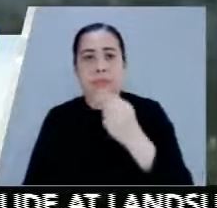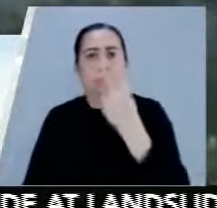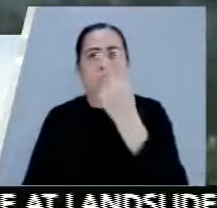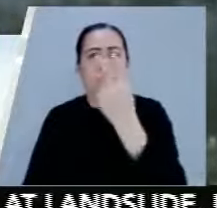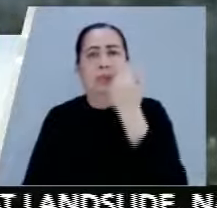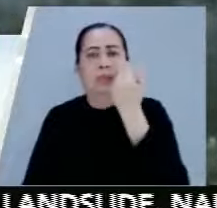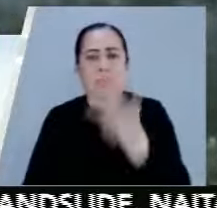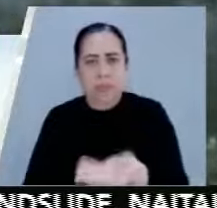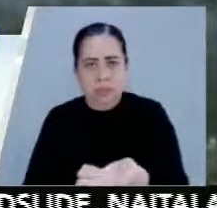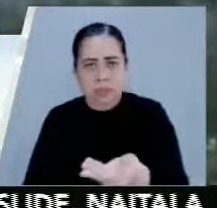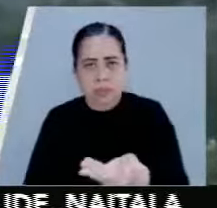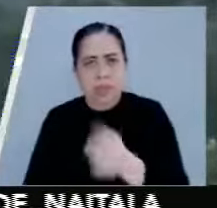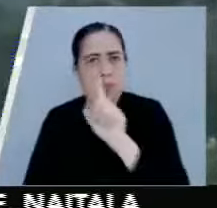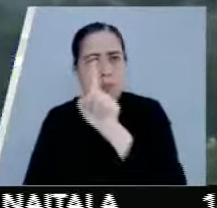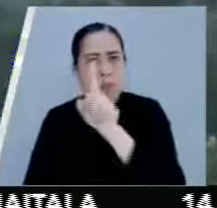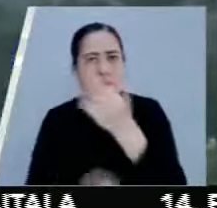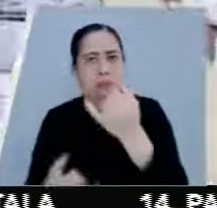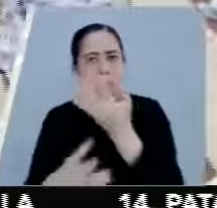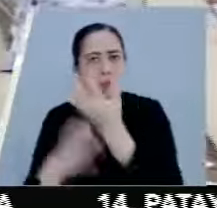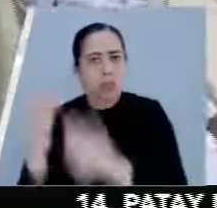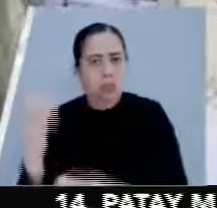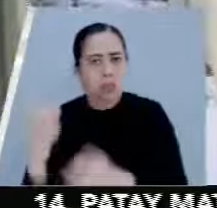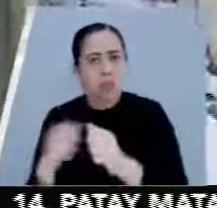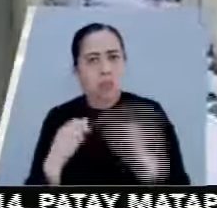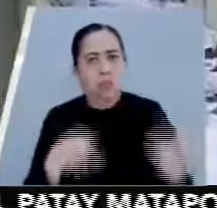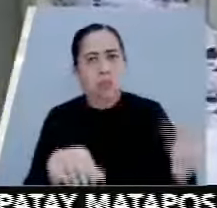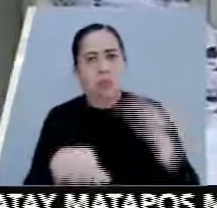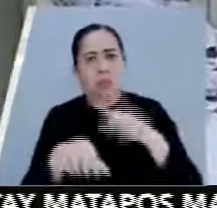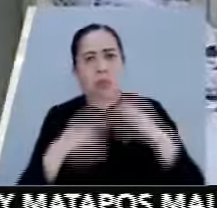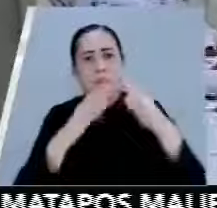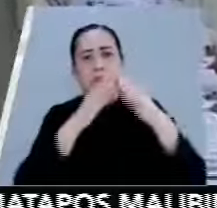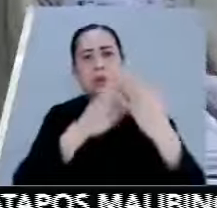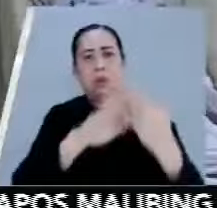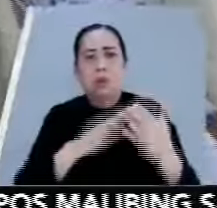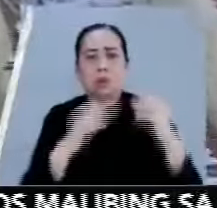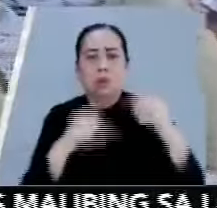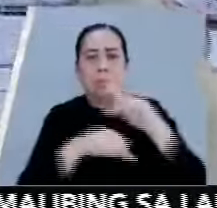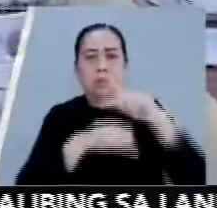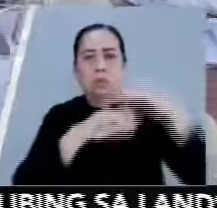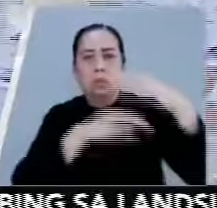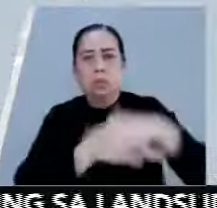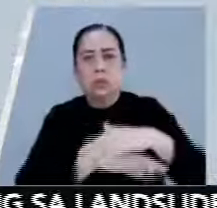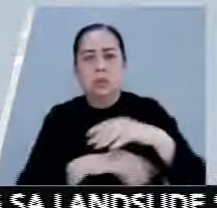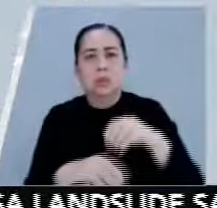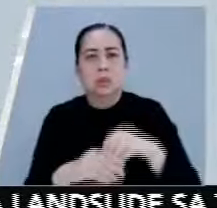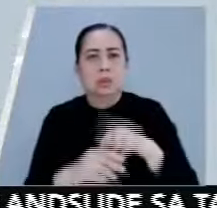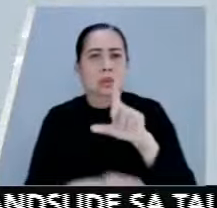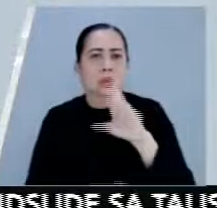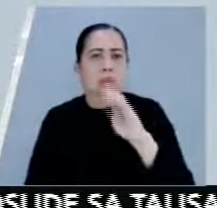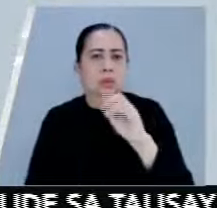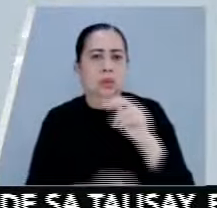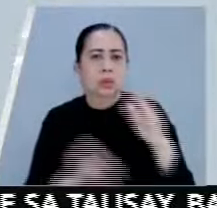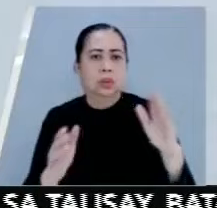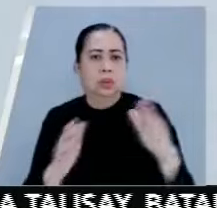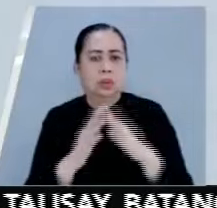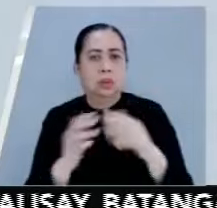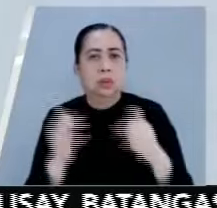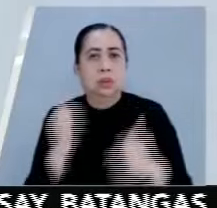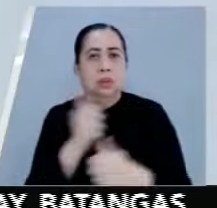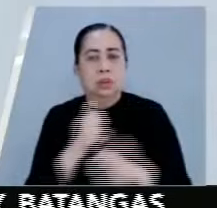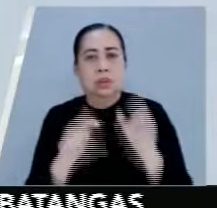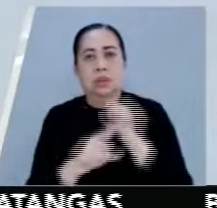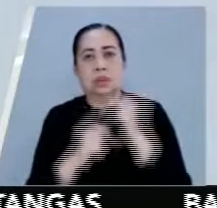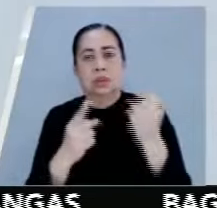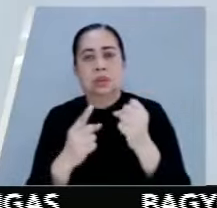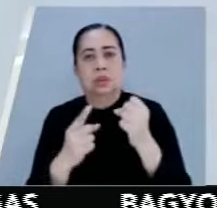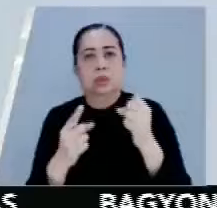habang isa ang nawawala matapos matabunan ang bahay ng lch slide sa Barangay borabod Libon Albay nasa ilalim na ng state of calamity